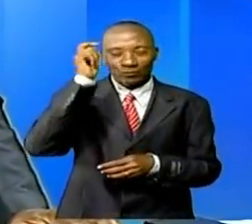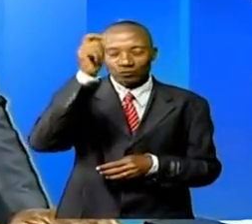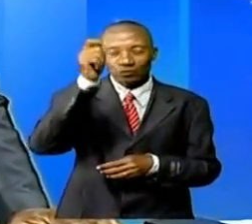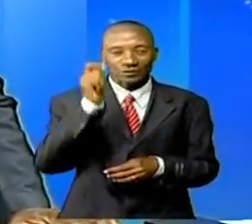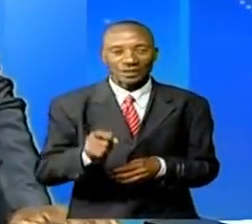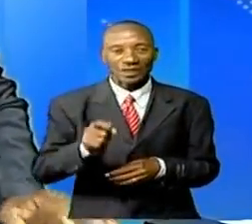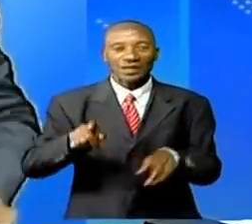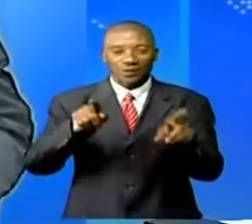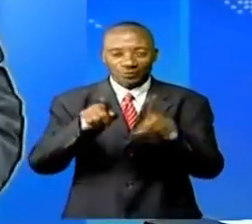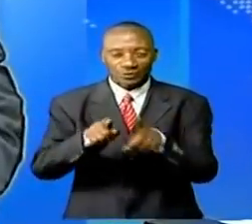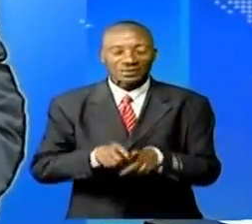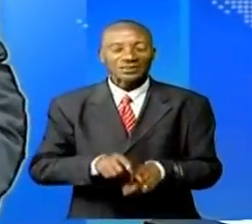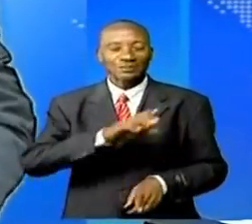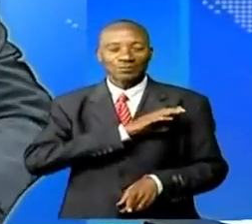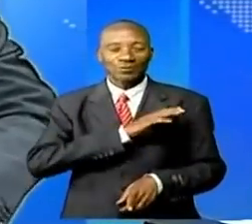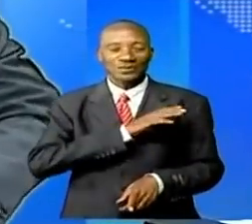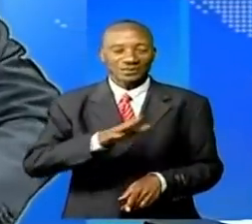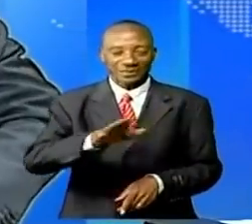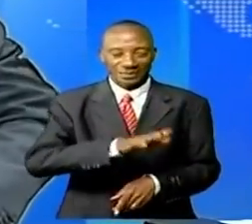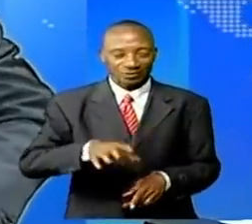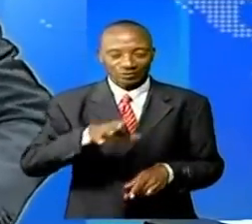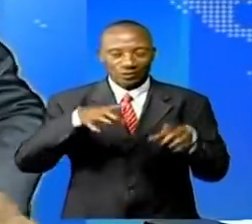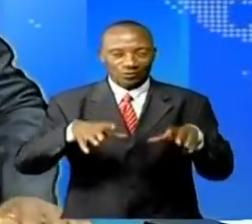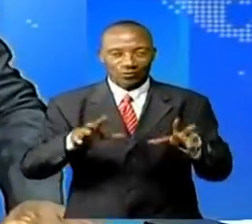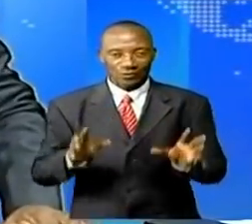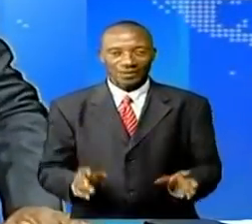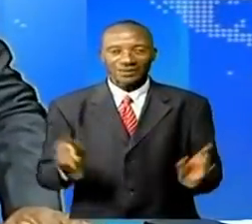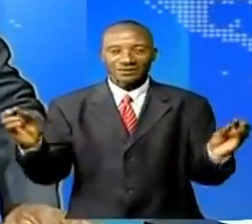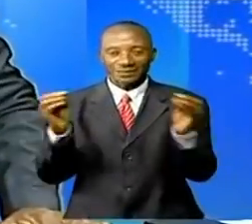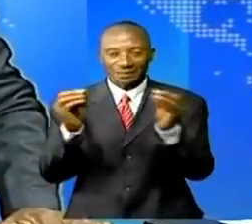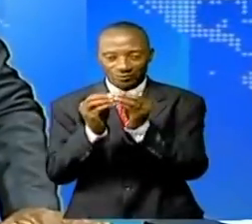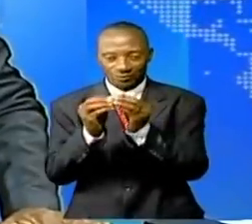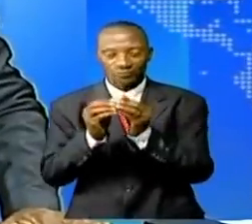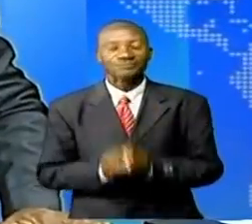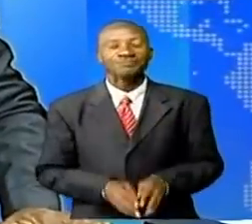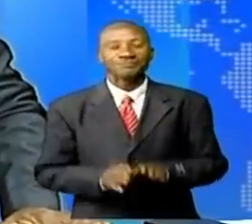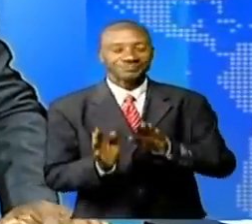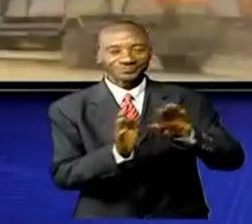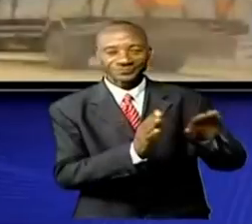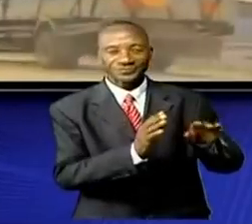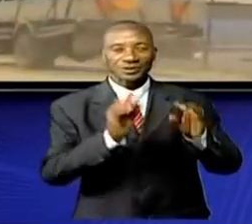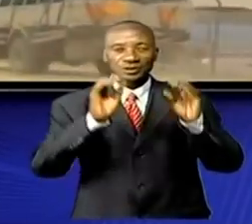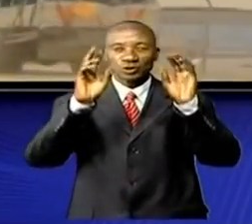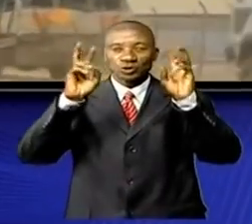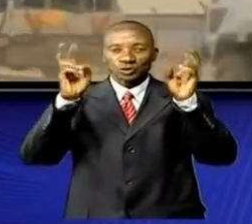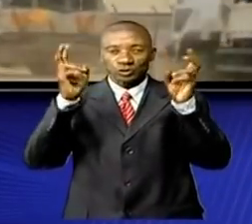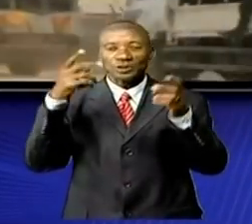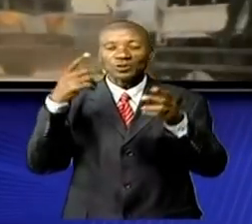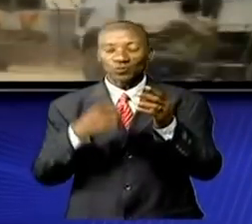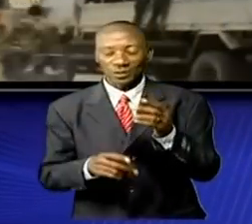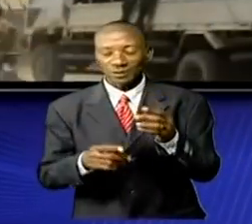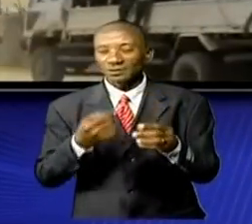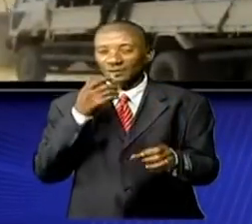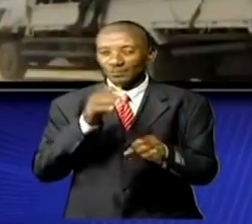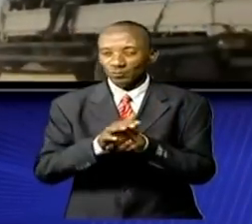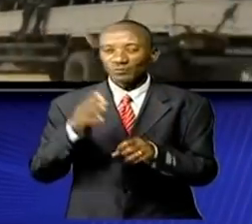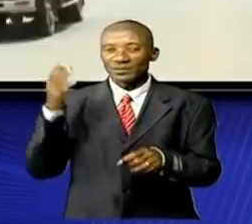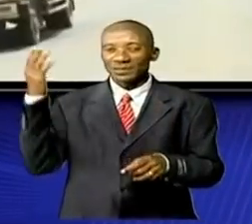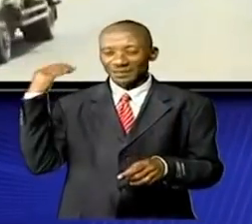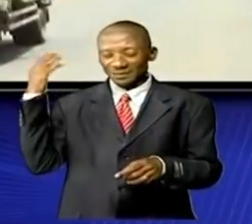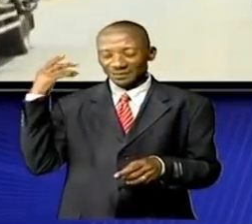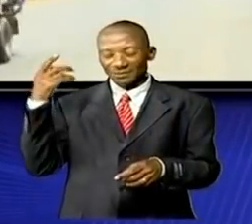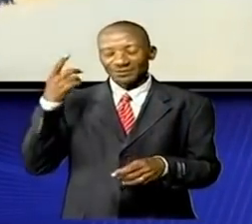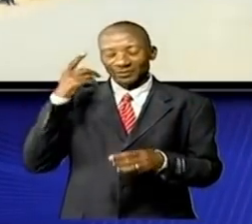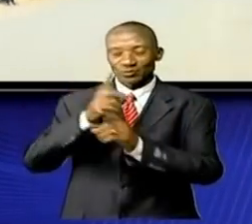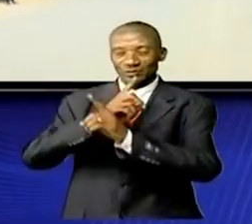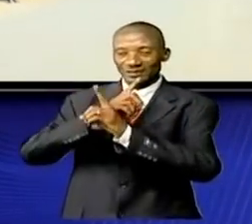de la police nationale congolaise. Au sommaire, chose promise, chose due pour la défense du territoire